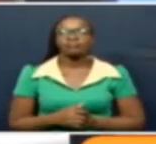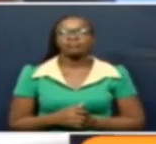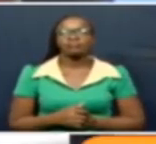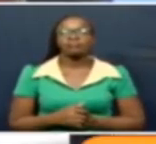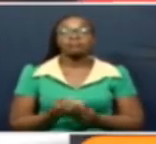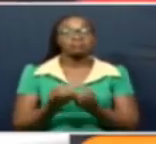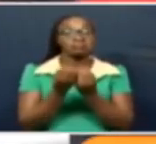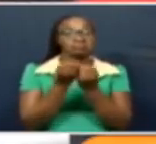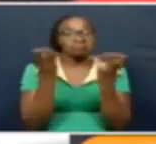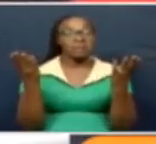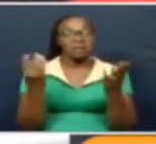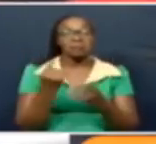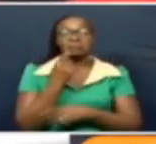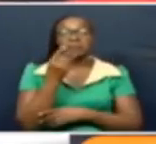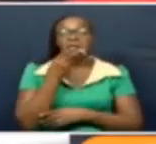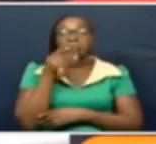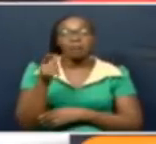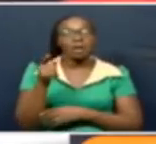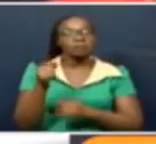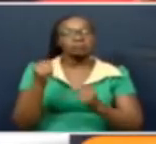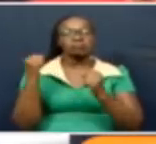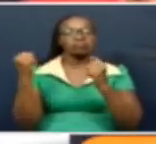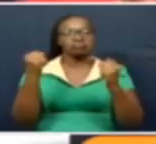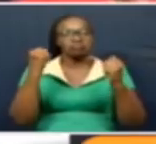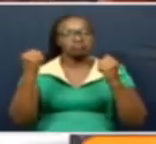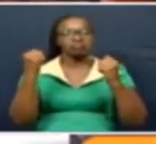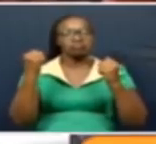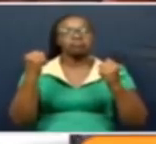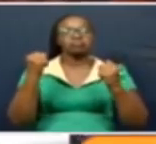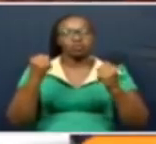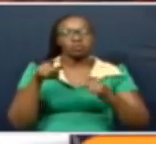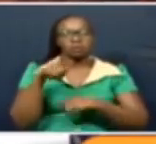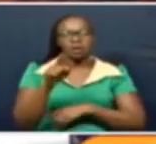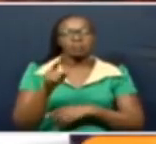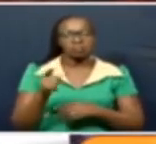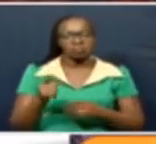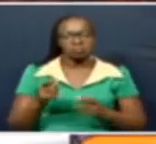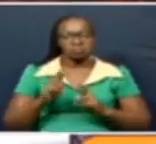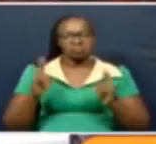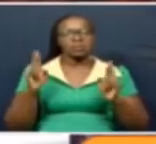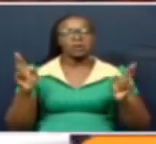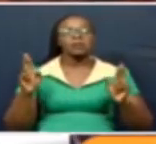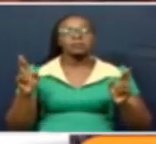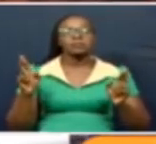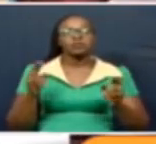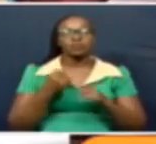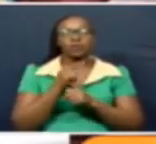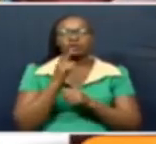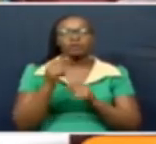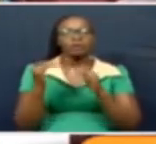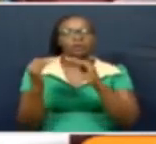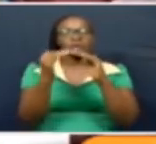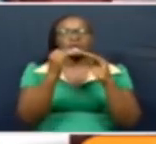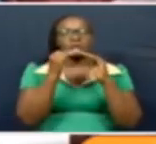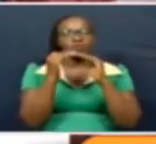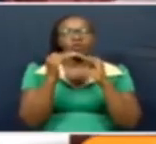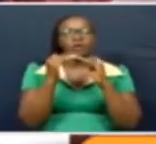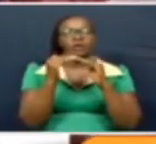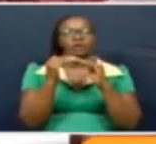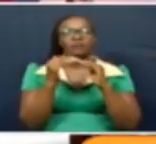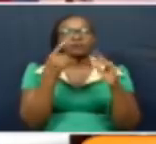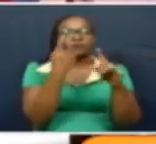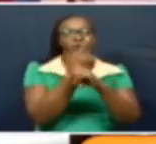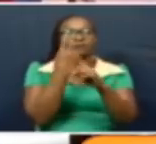Wengi wakimtaja kama shujaa aliyejitolea kikamilifu kuhakikisha kwamba demokrasia ya mfumo wa vyama